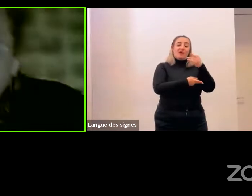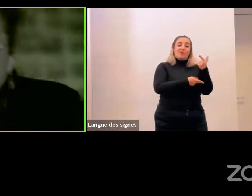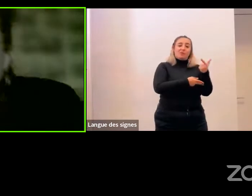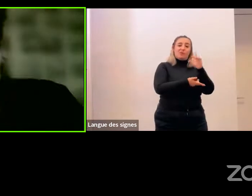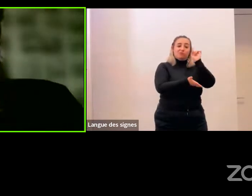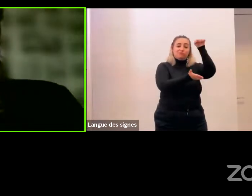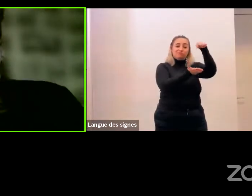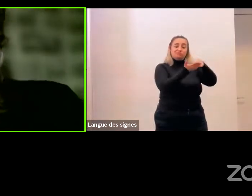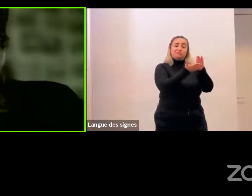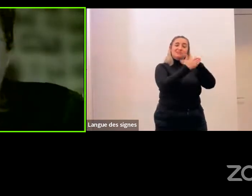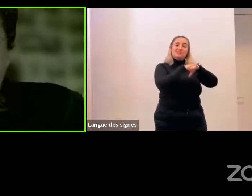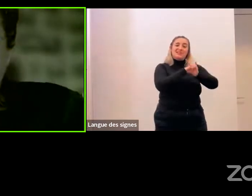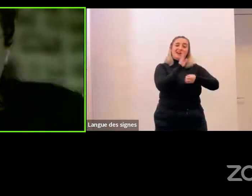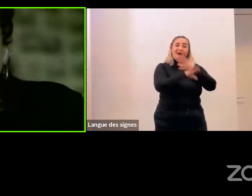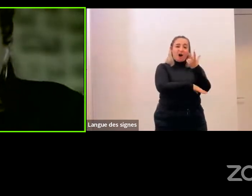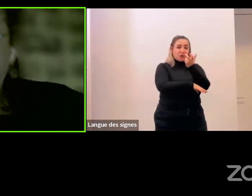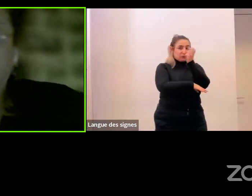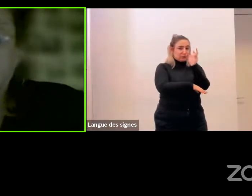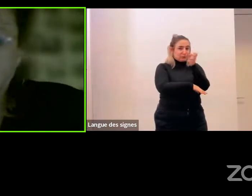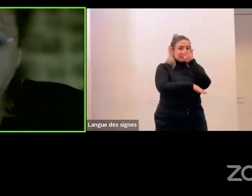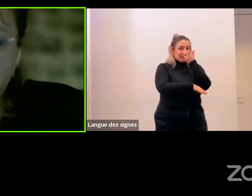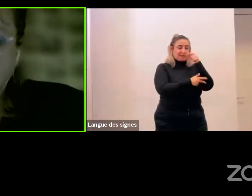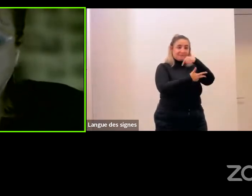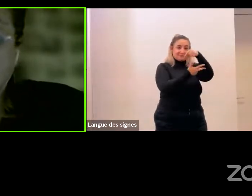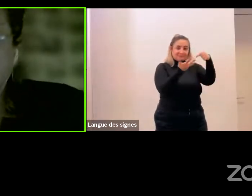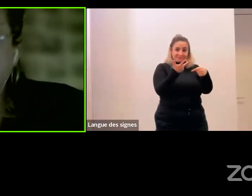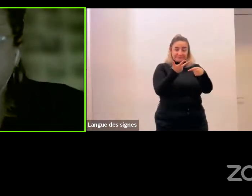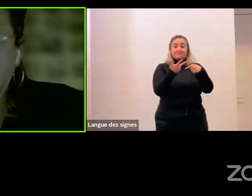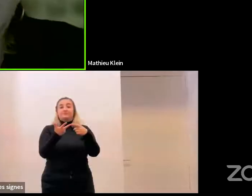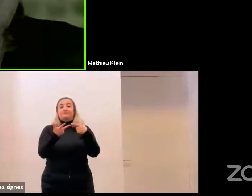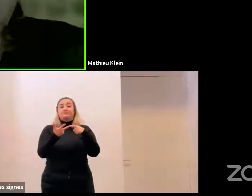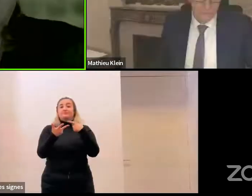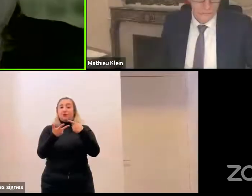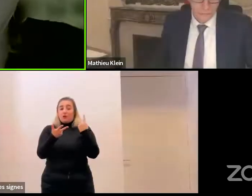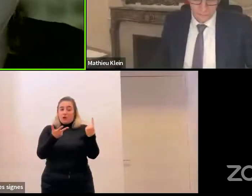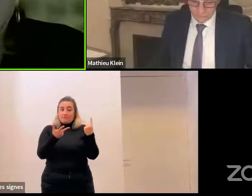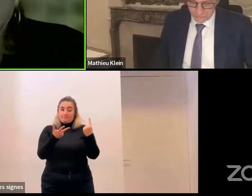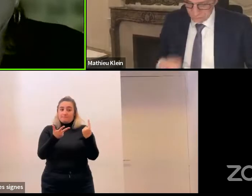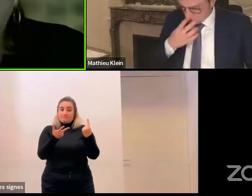cirque. Voilà trois écoles qui ont donc choisi d'organiser